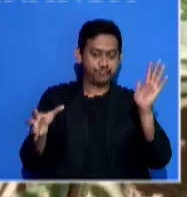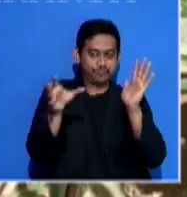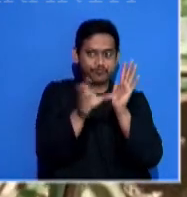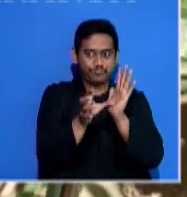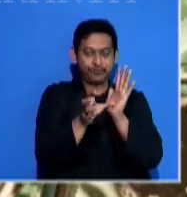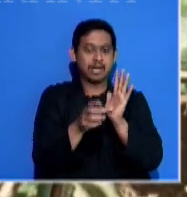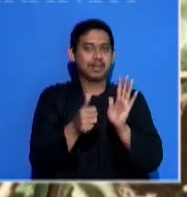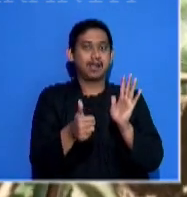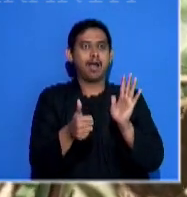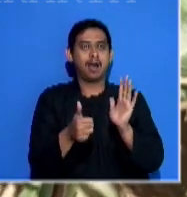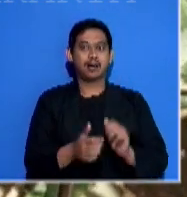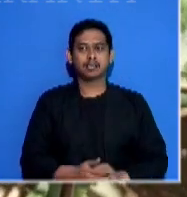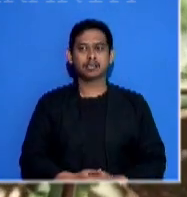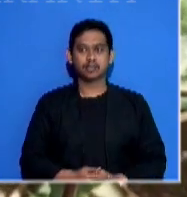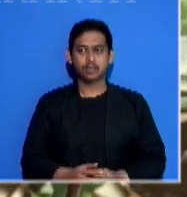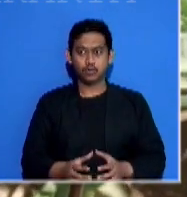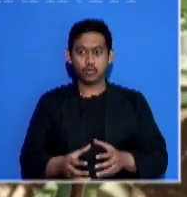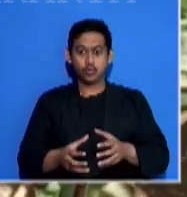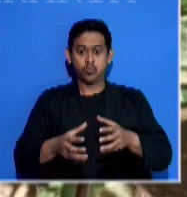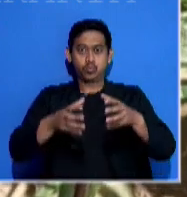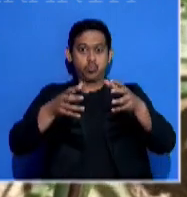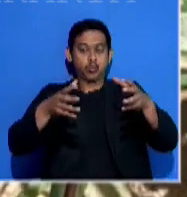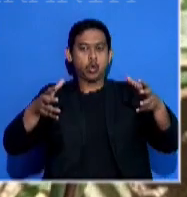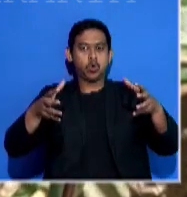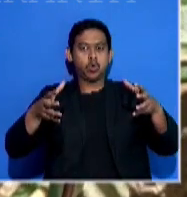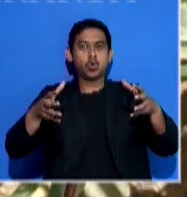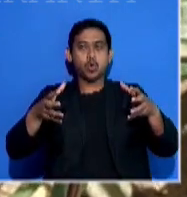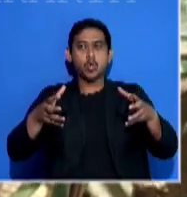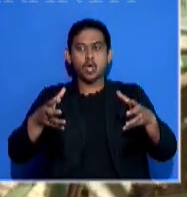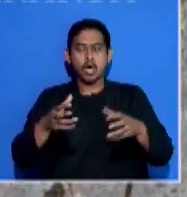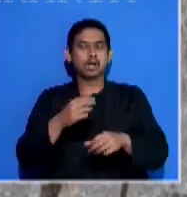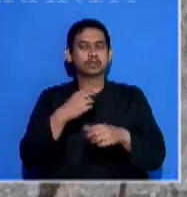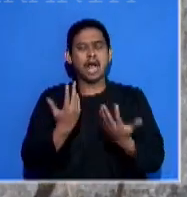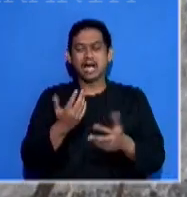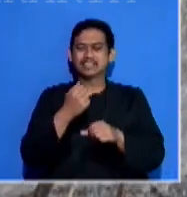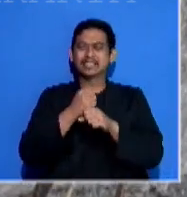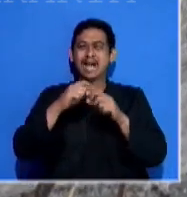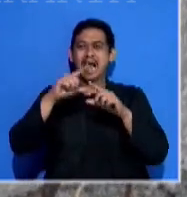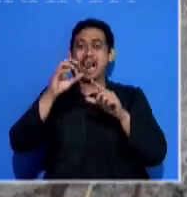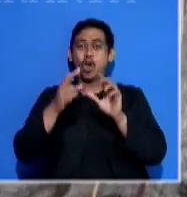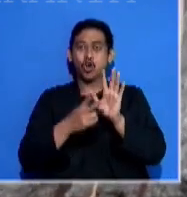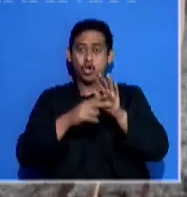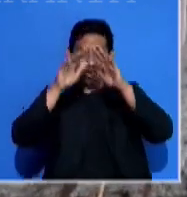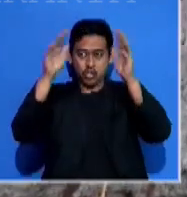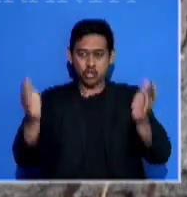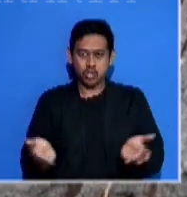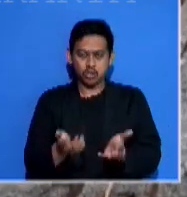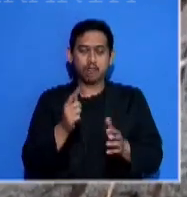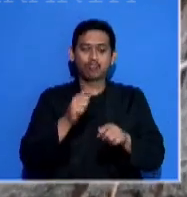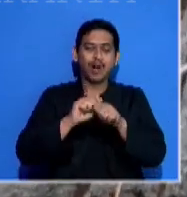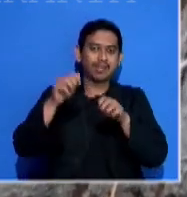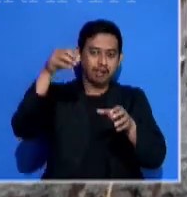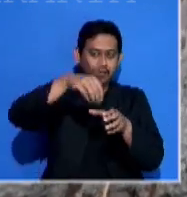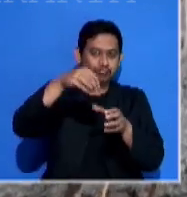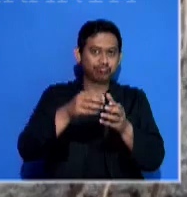toya mineral ingkang ageng utawi galon tentu saged kangge nanem maneka werni taneman ingkang ukuranipun ageng. Sesawangan